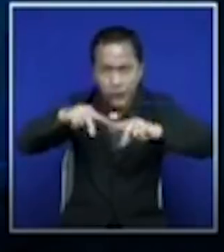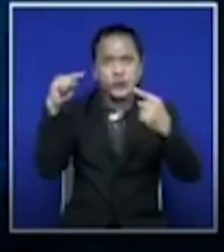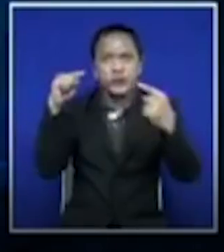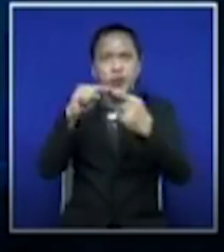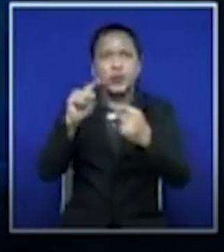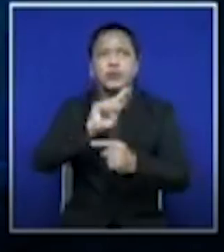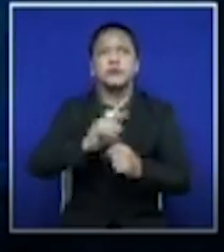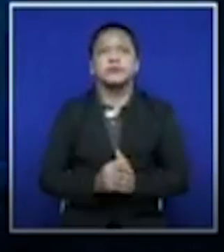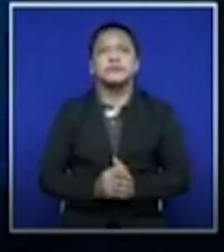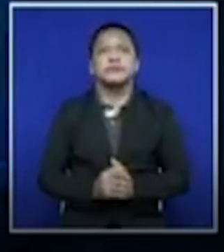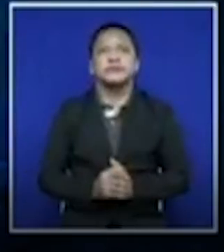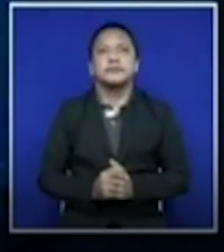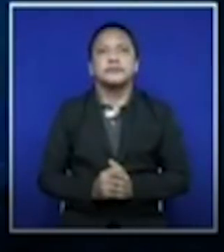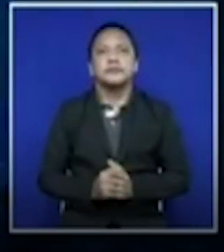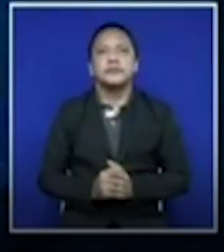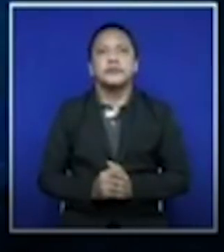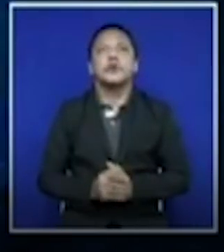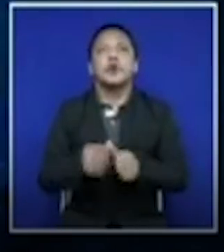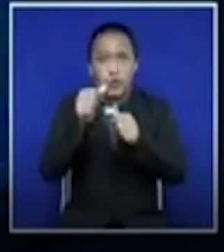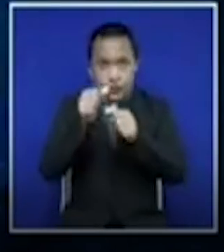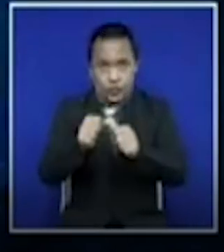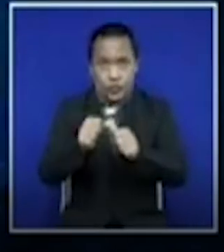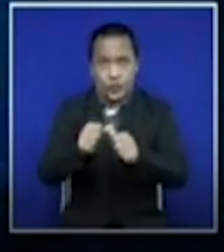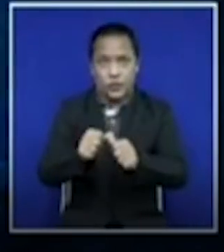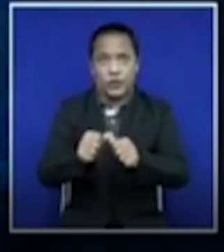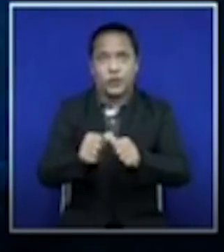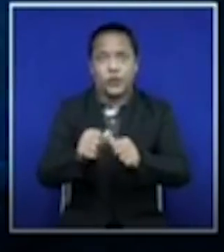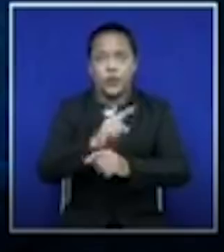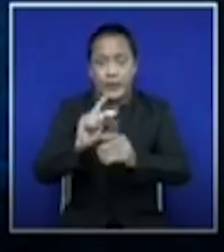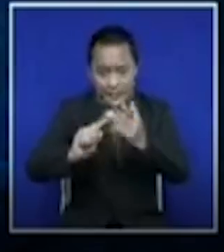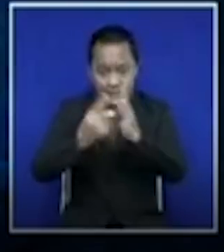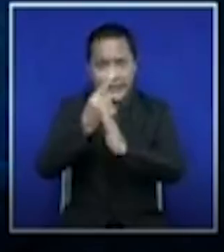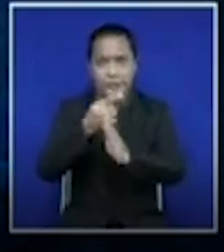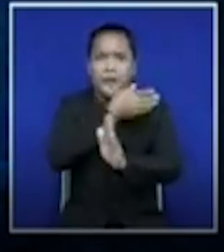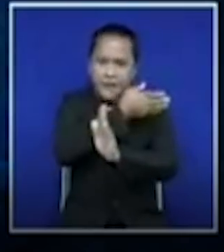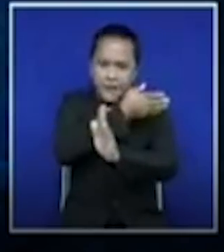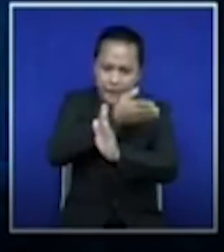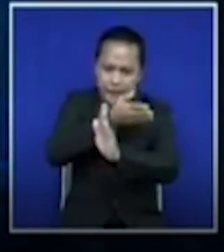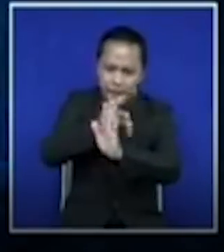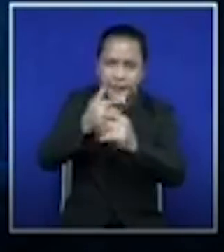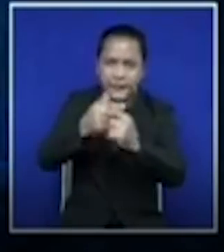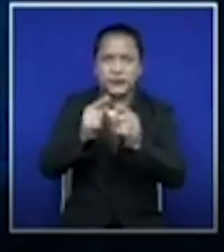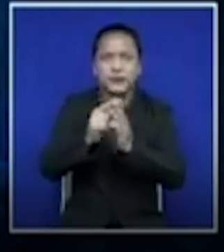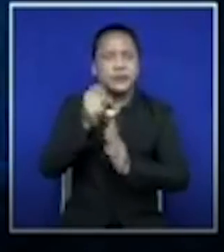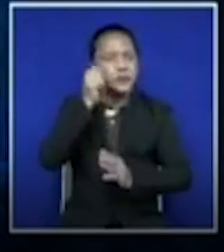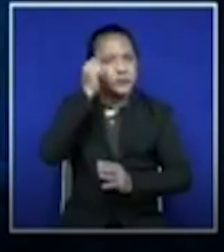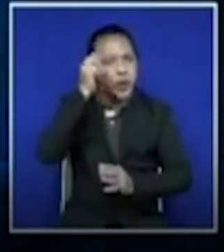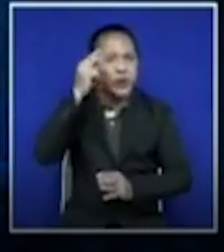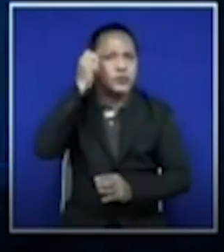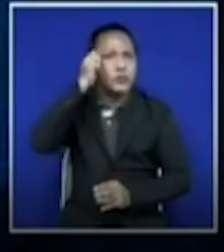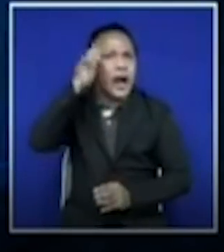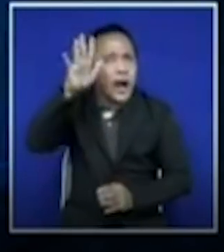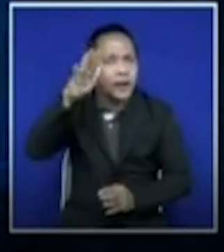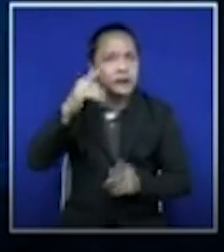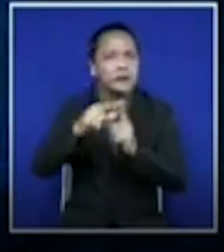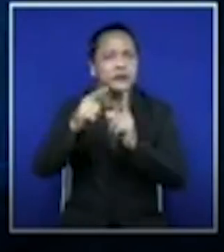ใหญ่แล้วก็จะอยู่ในวันต้นๆที่เข้ามานะครับD2 บ้าง D5 บ้าง